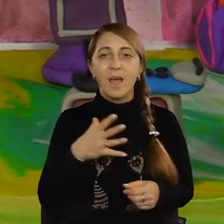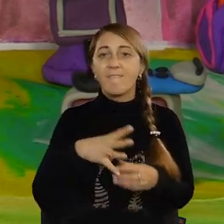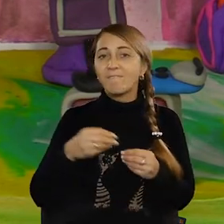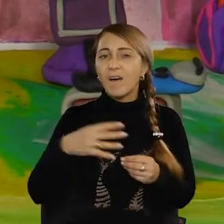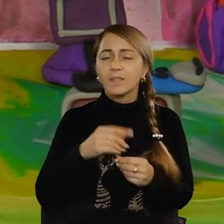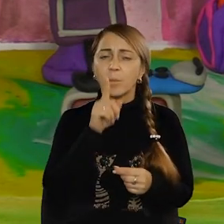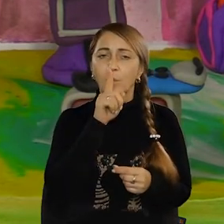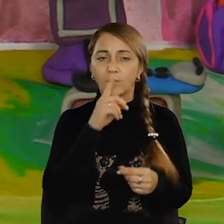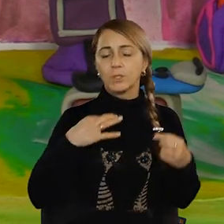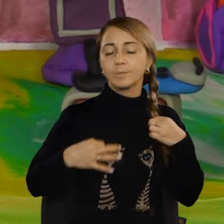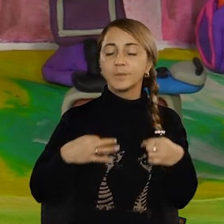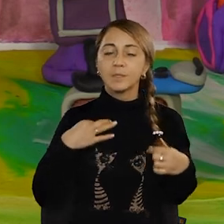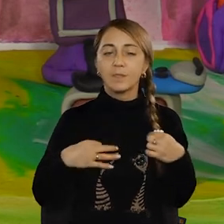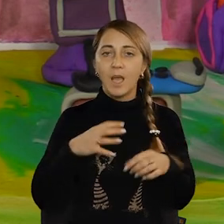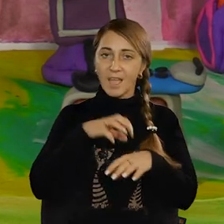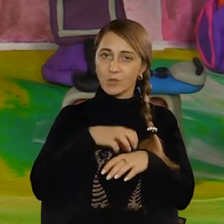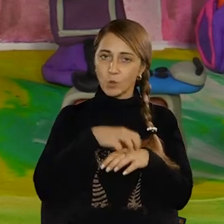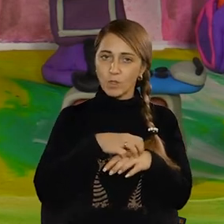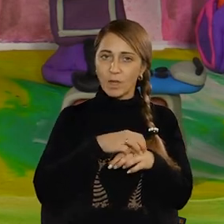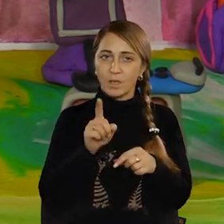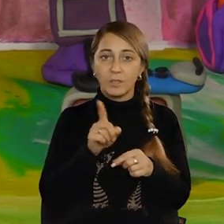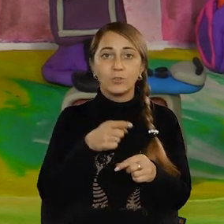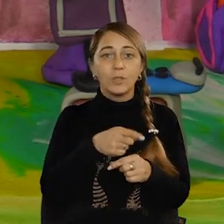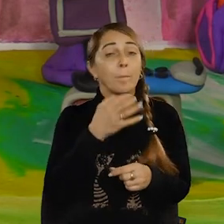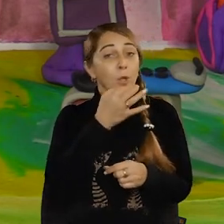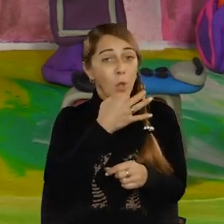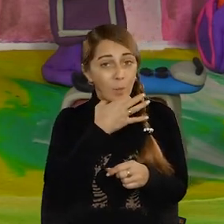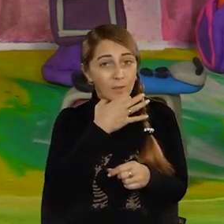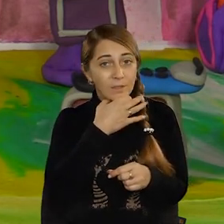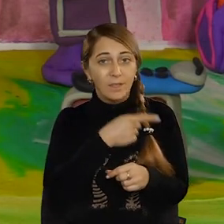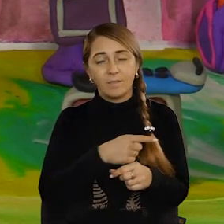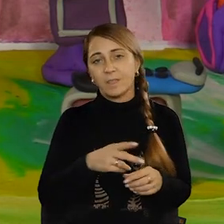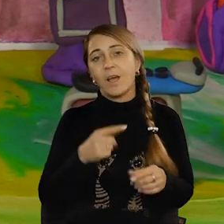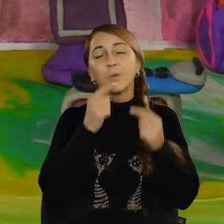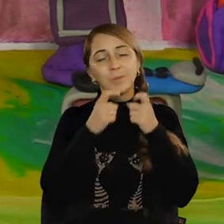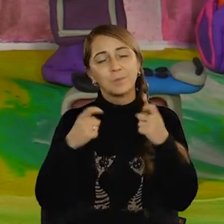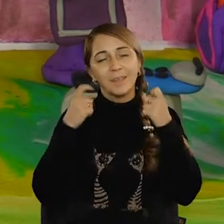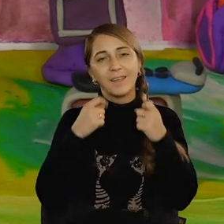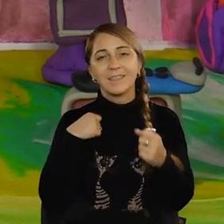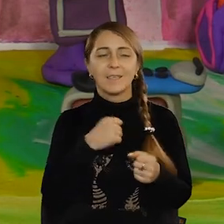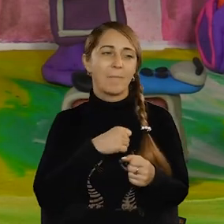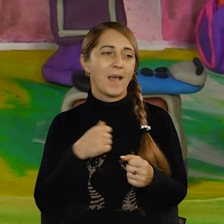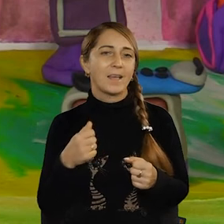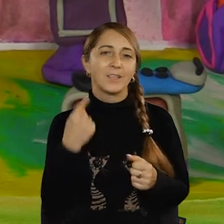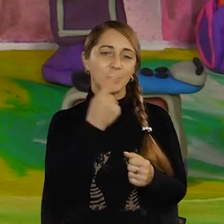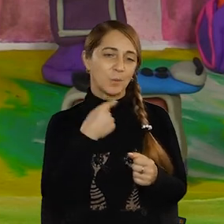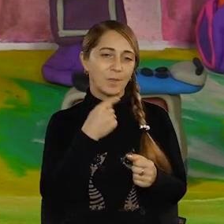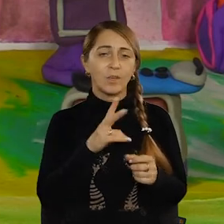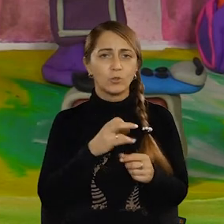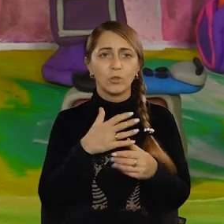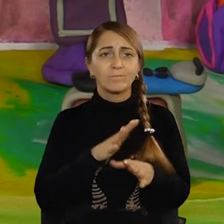вата мовчки приміряла одяг та взуття. Якщо їй щось подобалося, вона усміхалася сама до себе, а якщо